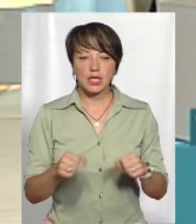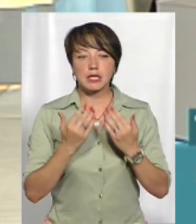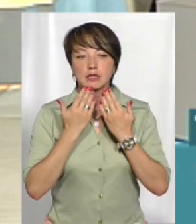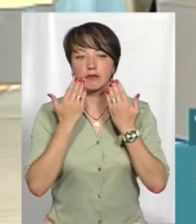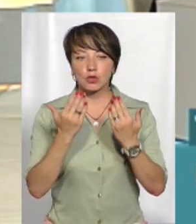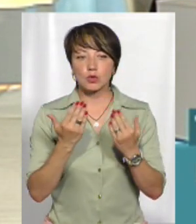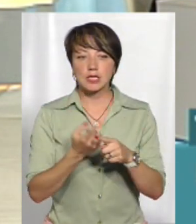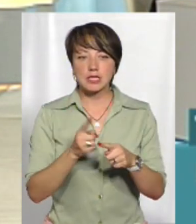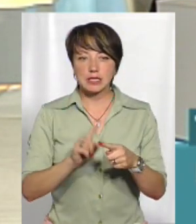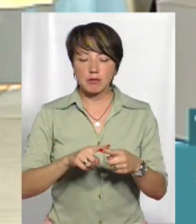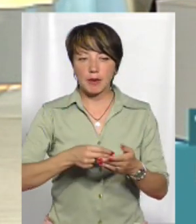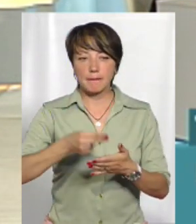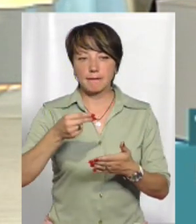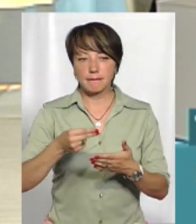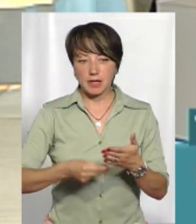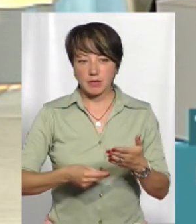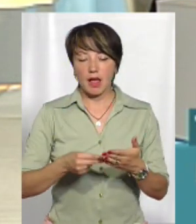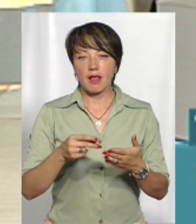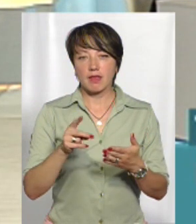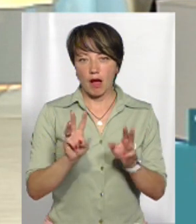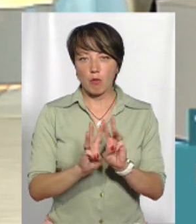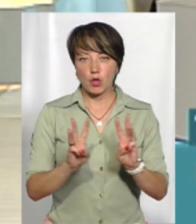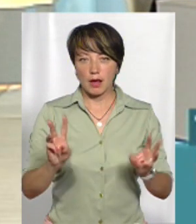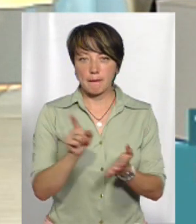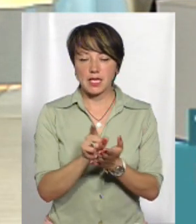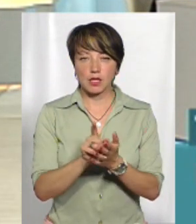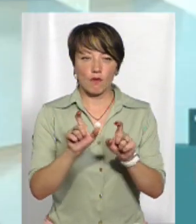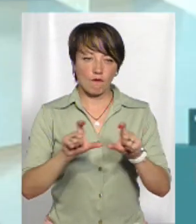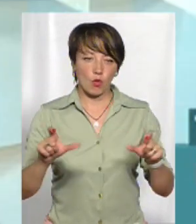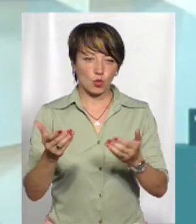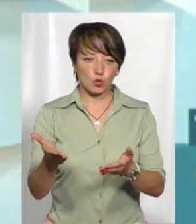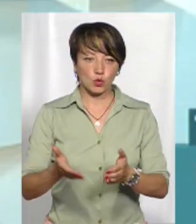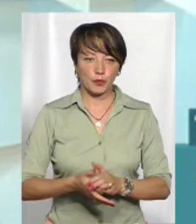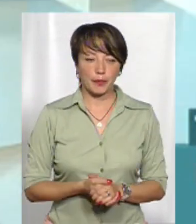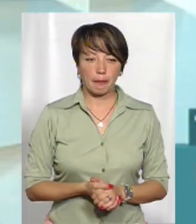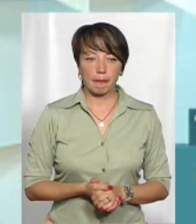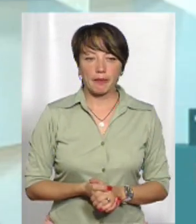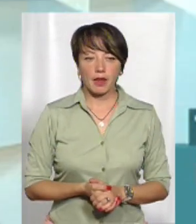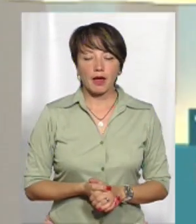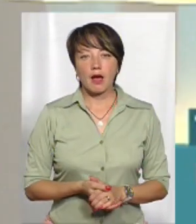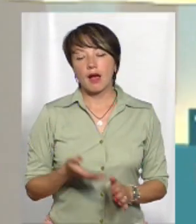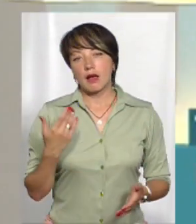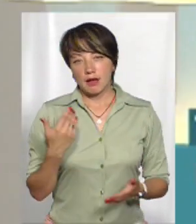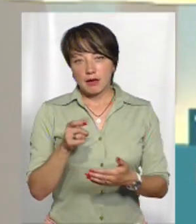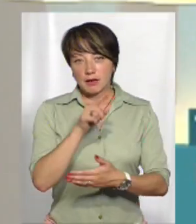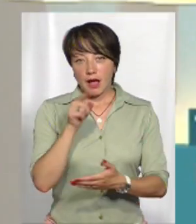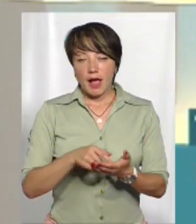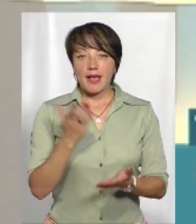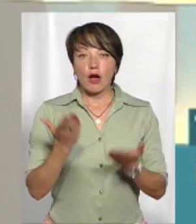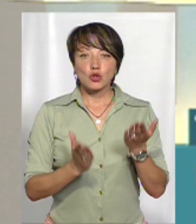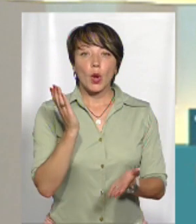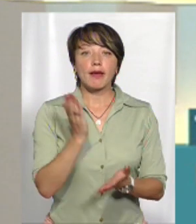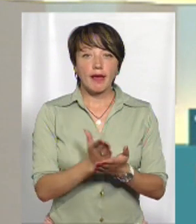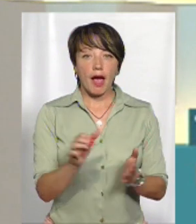можуть звернутися з цими ключами на сторінку порталу Пенсійного фонду. А якщо є електронний